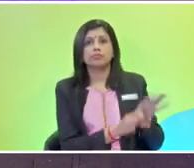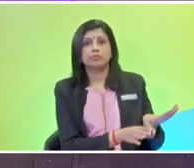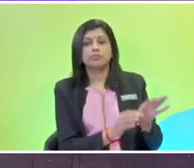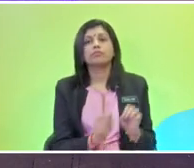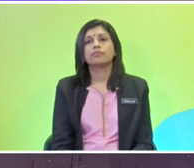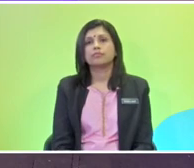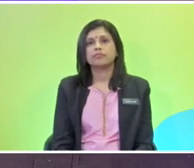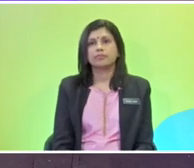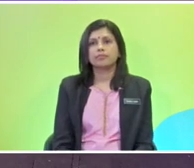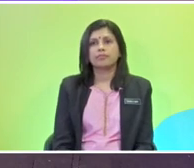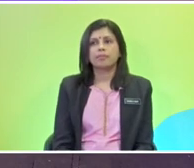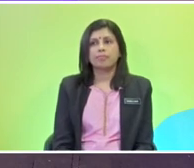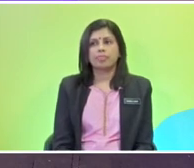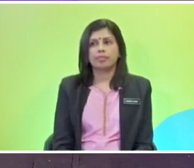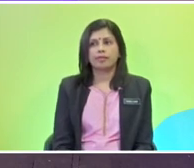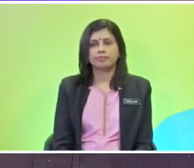buka.